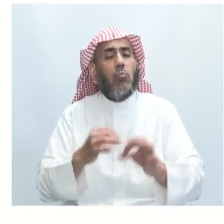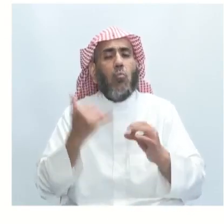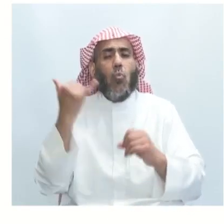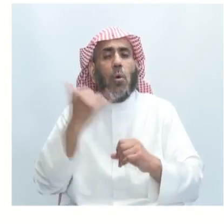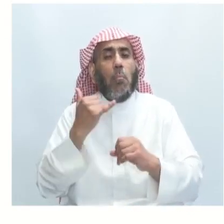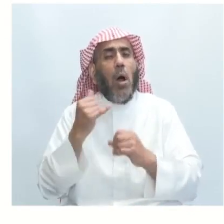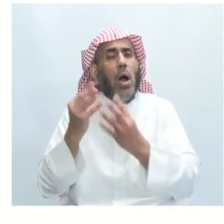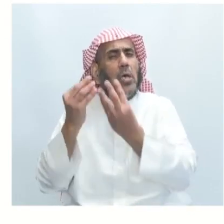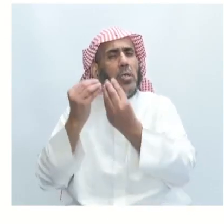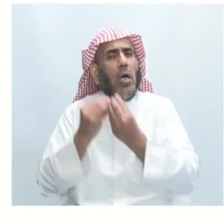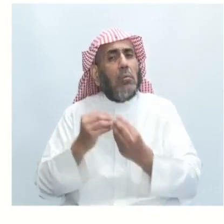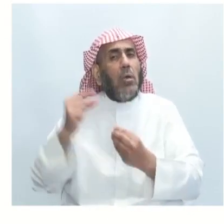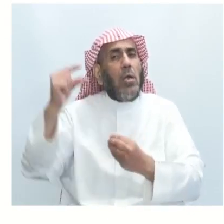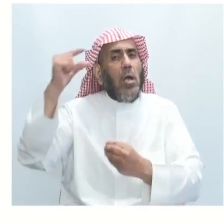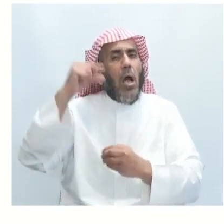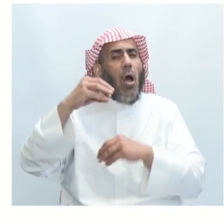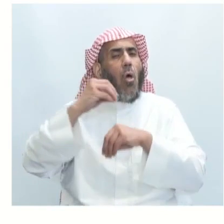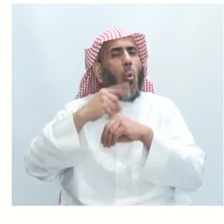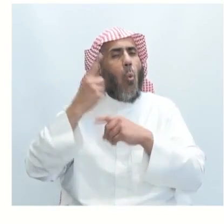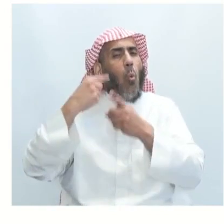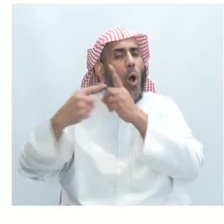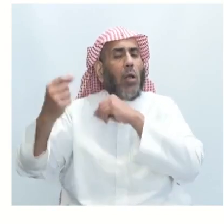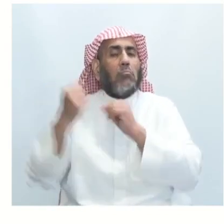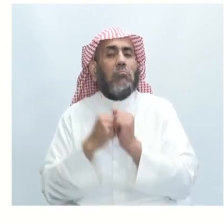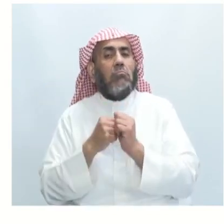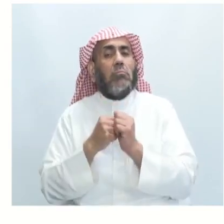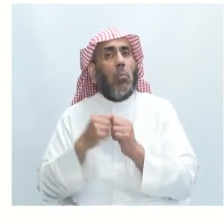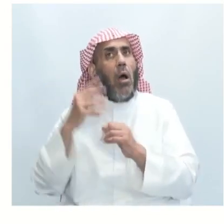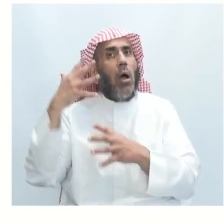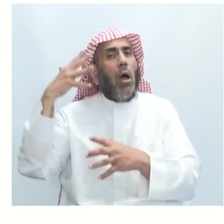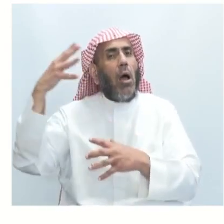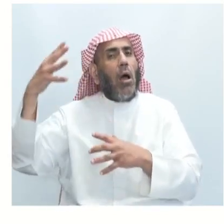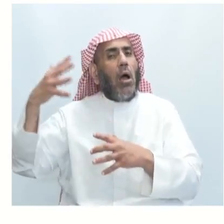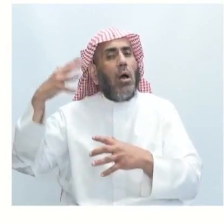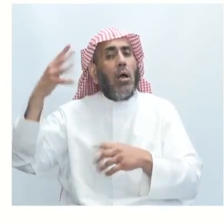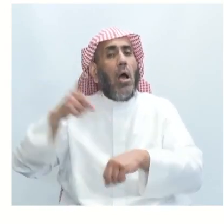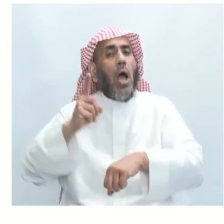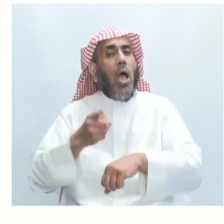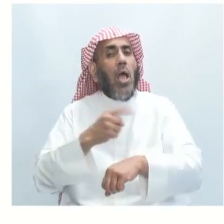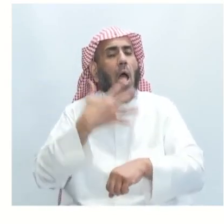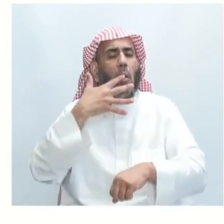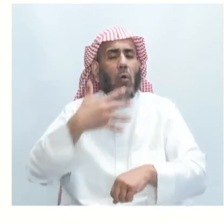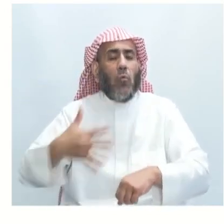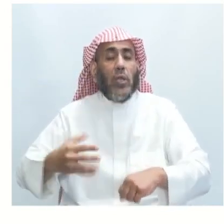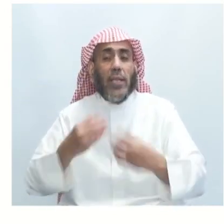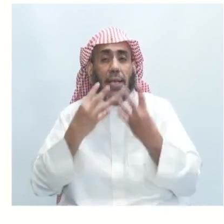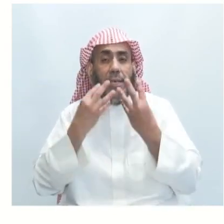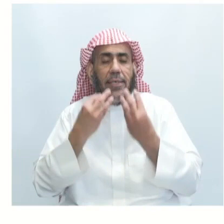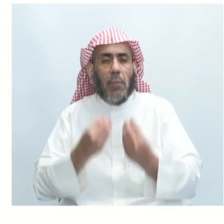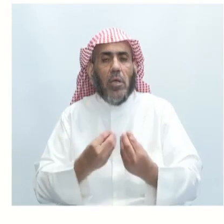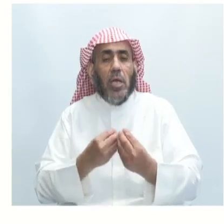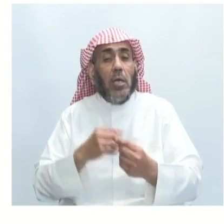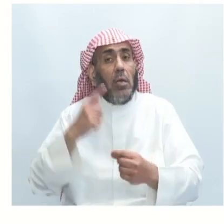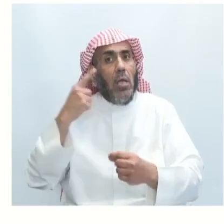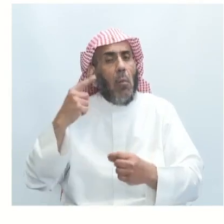استدعاء تلك الذكريات عندما تتخيل ايام طفولتك جميله عندما